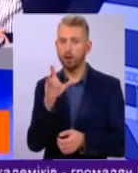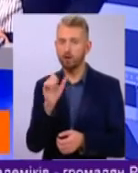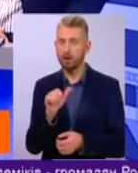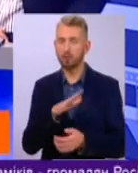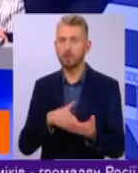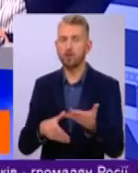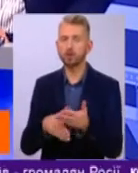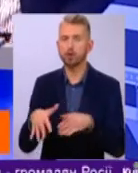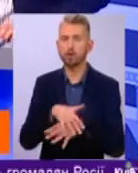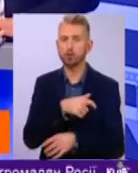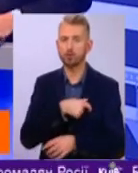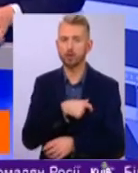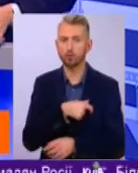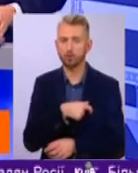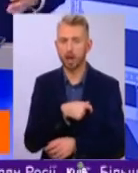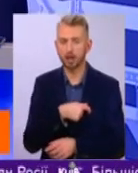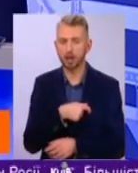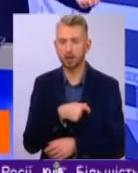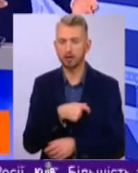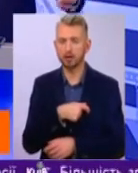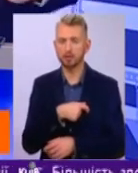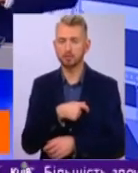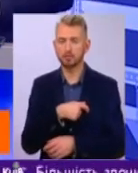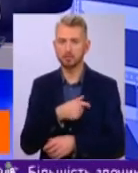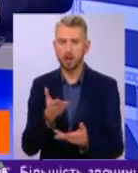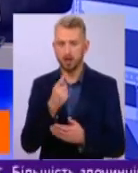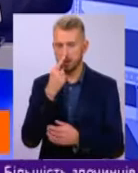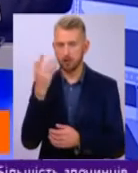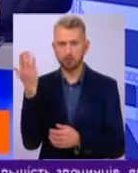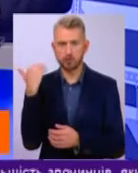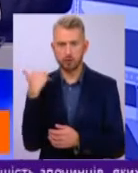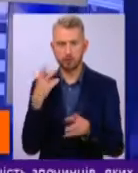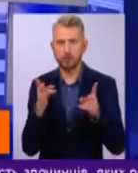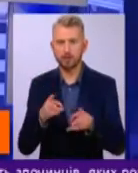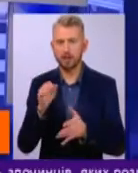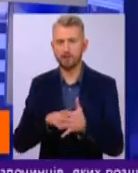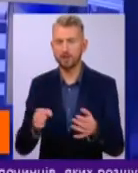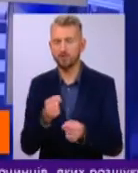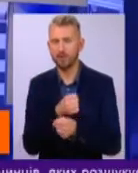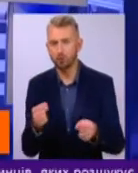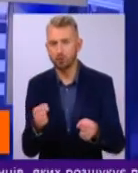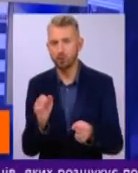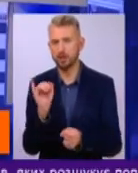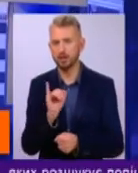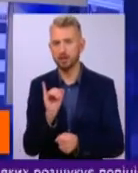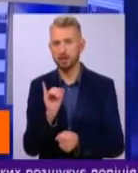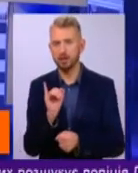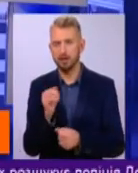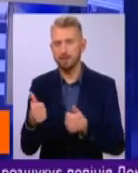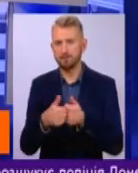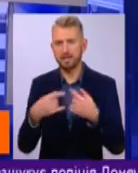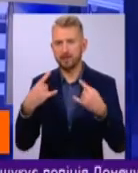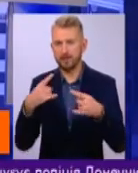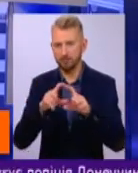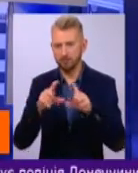народного депутата, який нещодавно постраждав від вибуху і під телевізійною